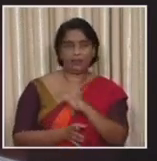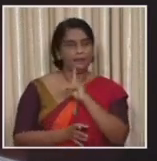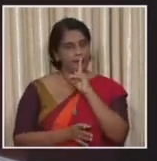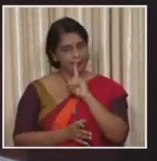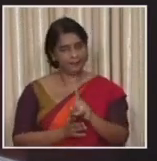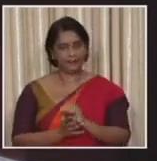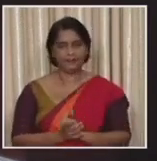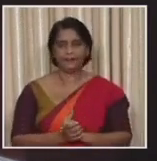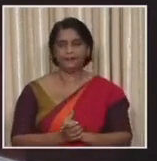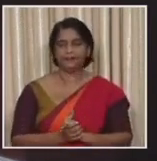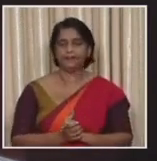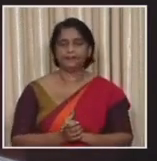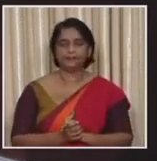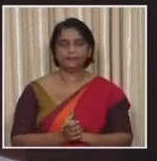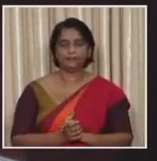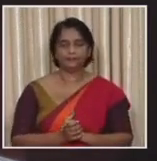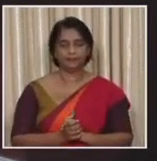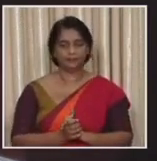කරනවා